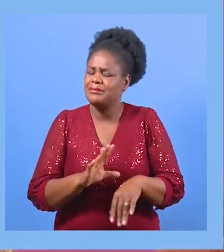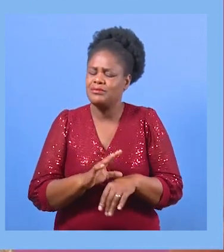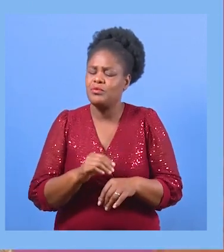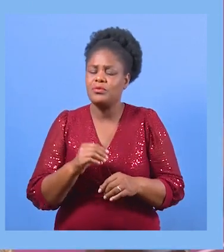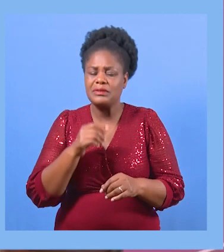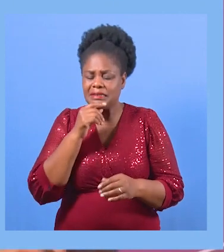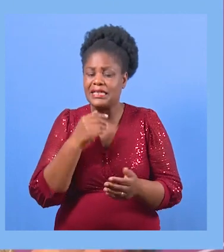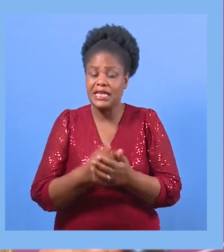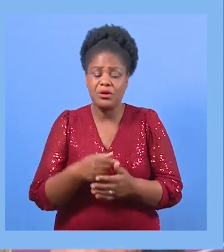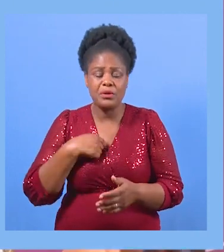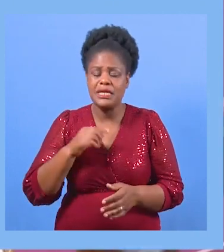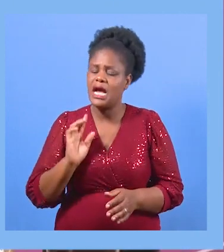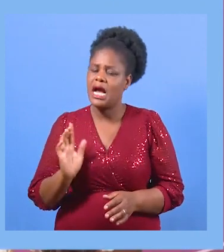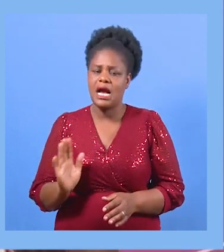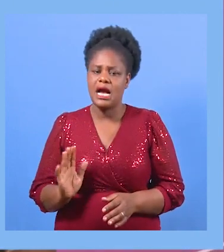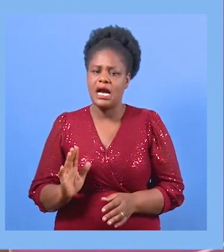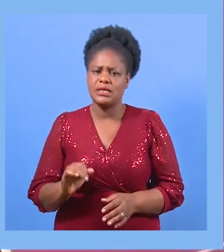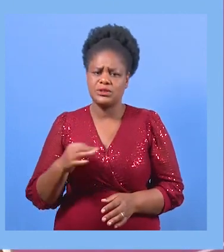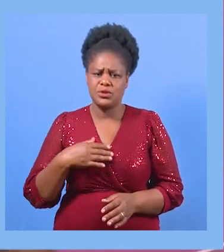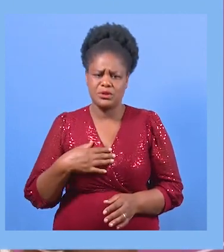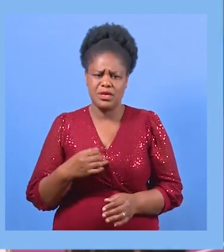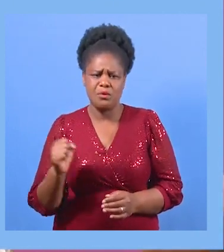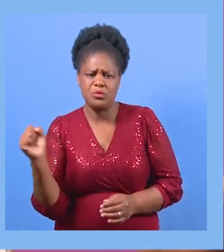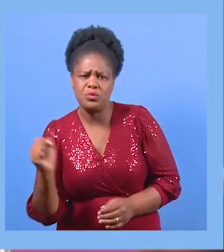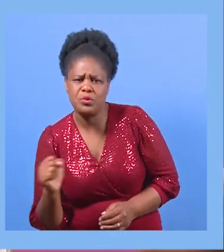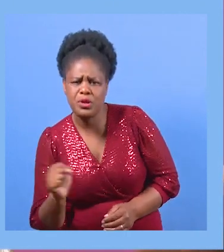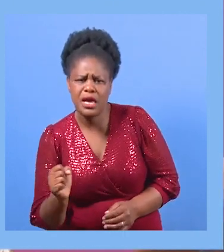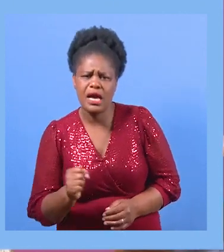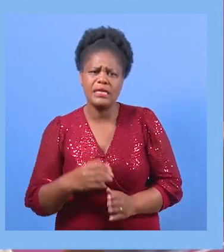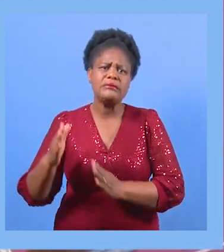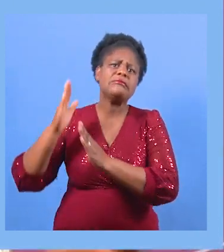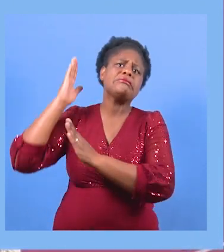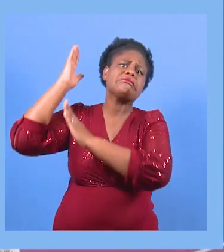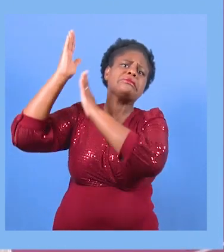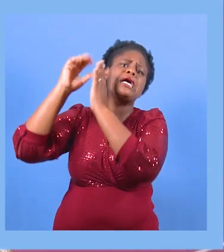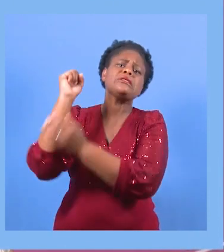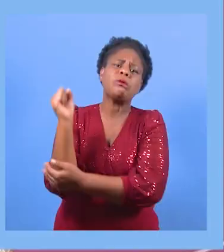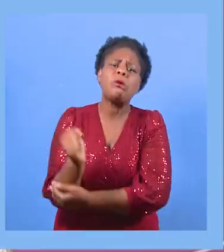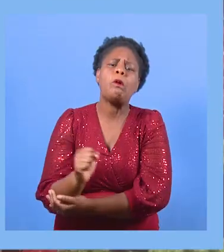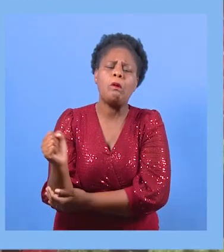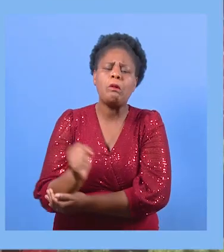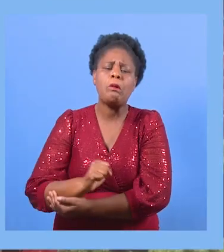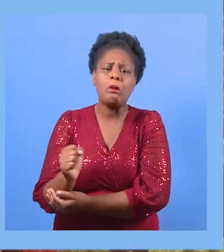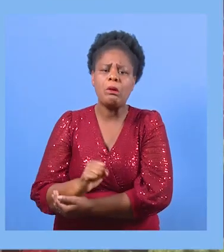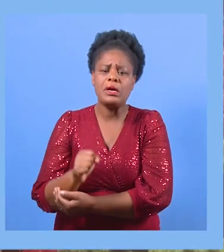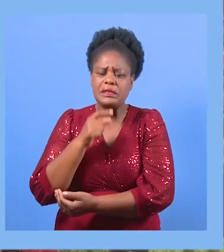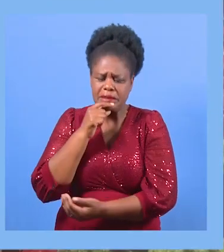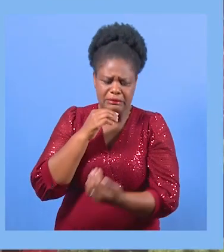murooro anofanirwa kunge ari kushanda mumba, zvino akauya ari zera rangu kana kupfuura, oshanda sei mumba imomo?